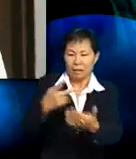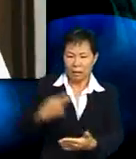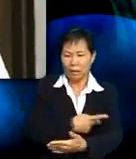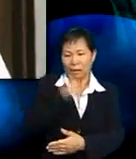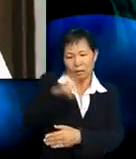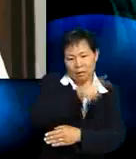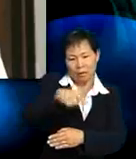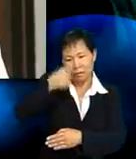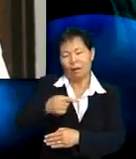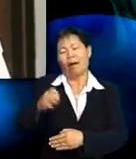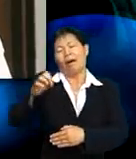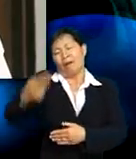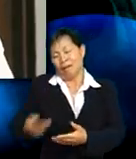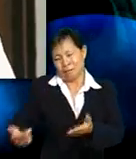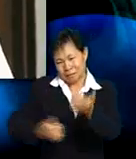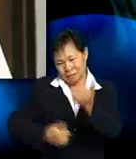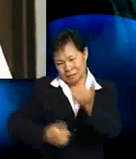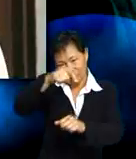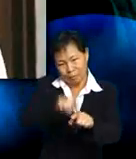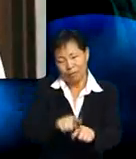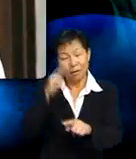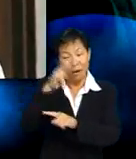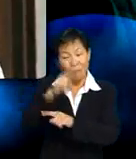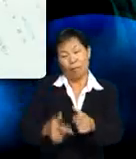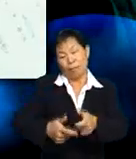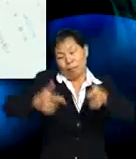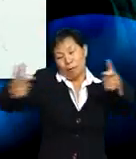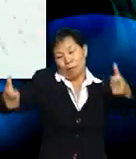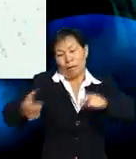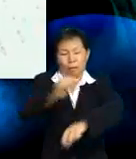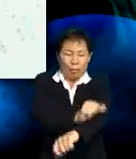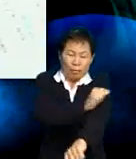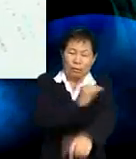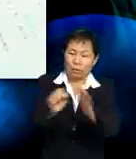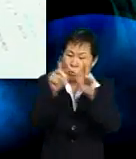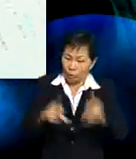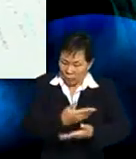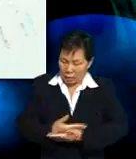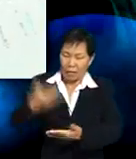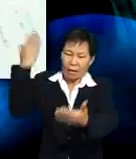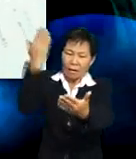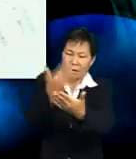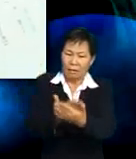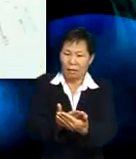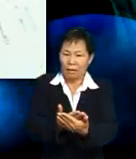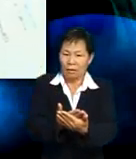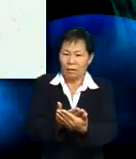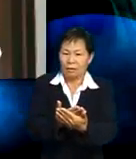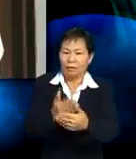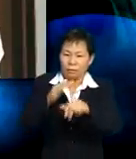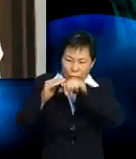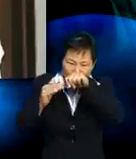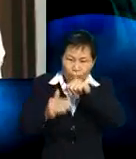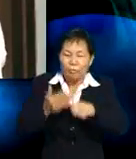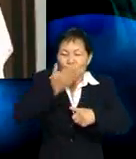dilarang berkata ah sekalipun. Lihatlah betapa besar dan pengorbanan seorang anak sehingga kita tidak akan mencium bau syurga